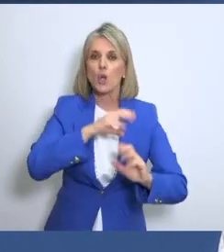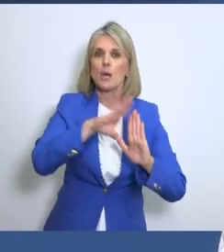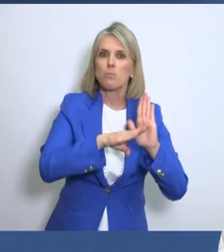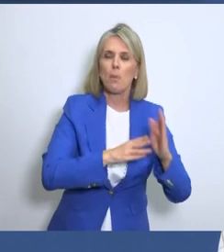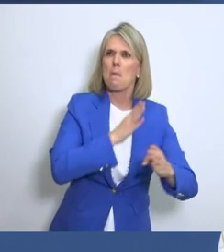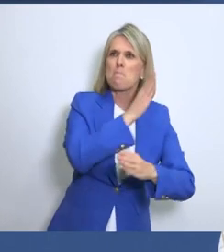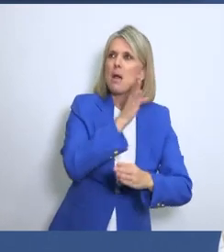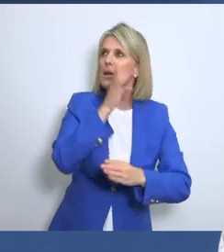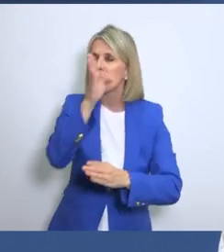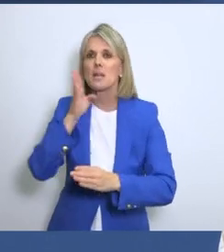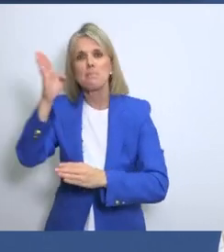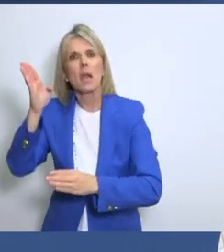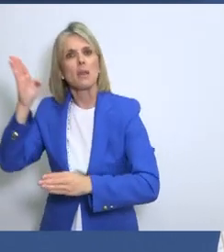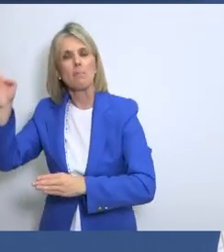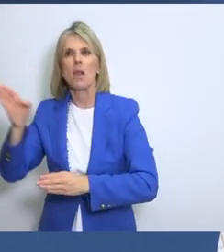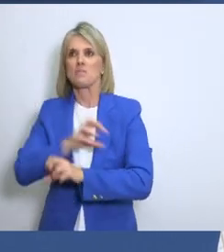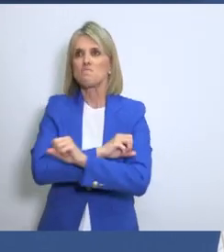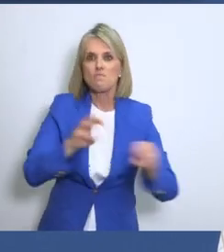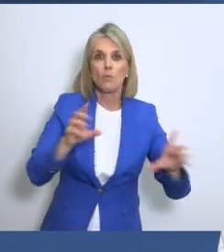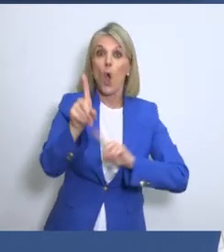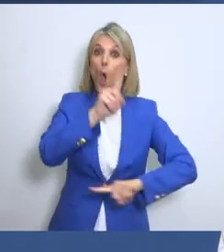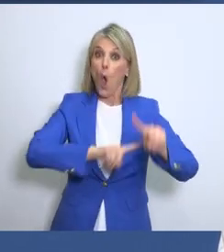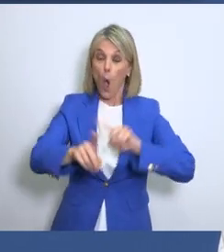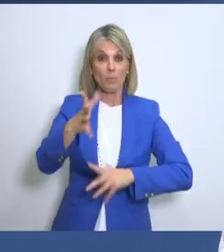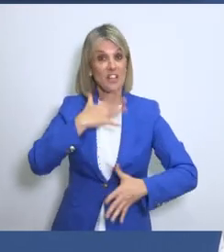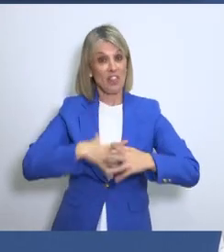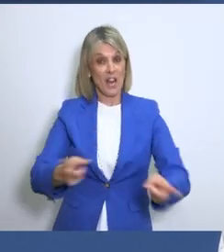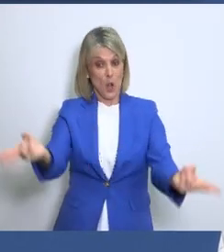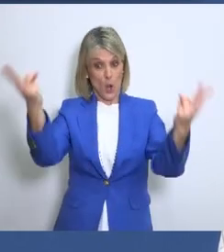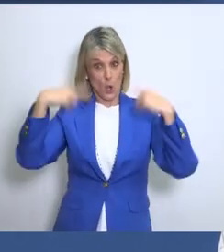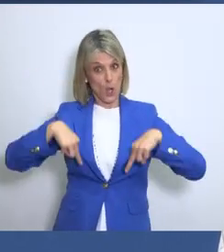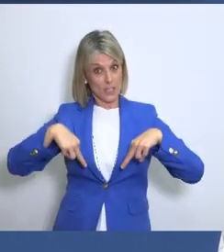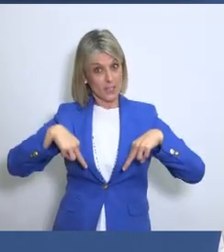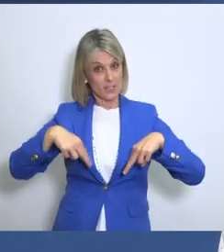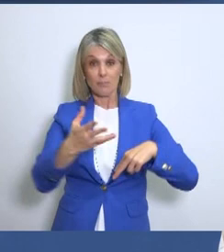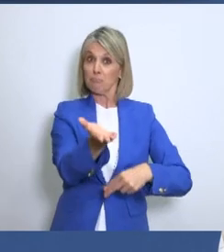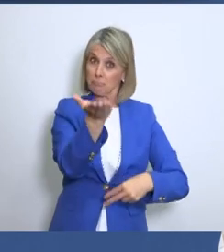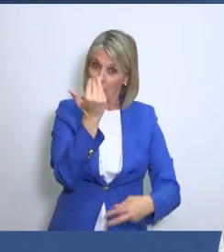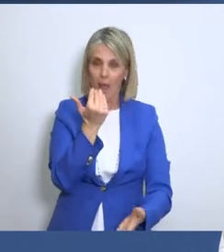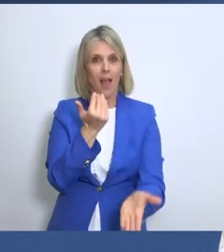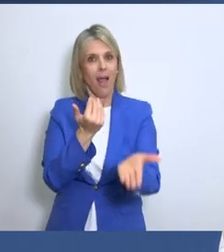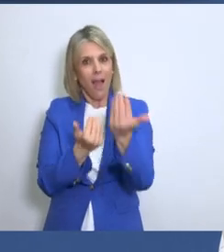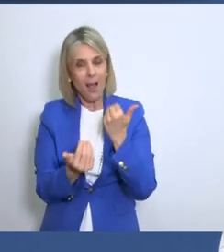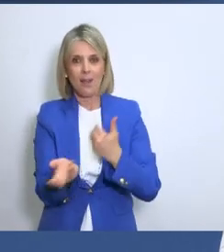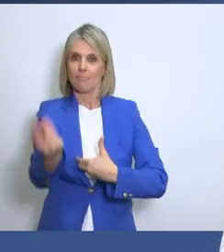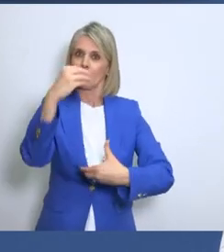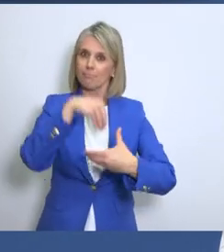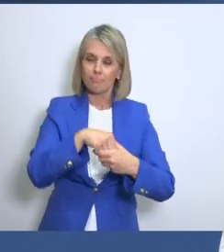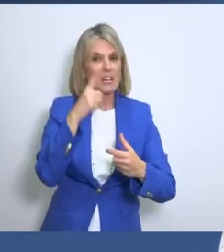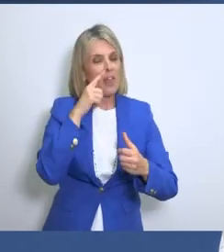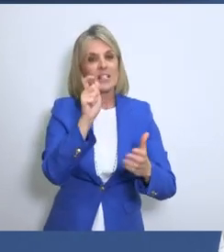μας. Όσοι θέλουν να μας γνωρίσουν καλύτερα, μπορούν στα έντυπά